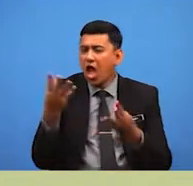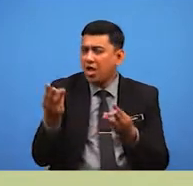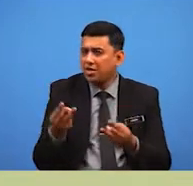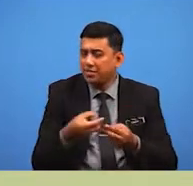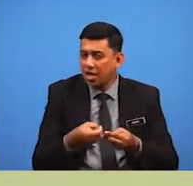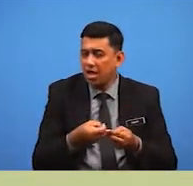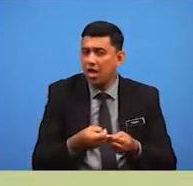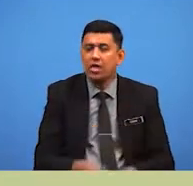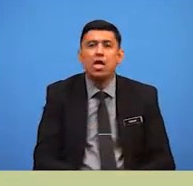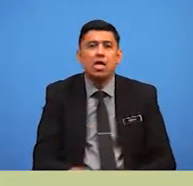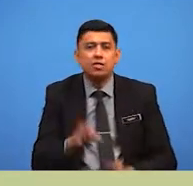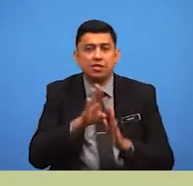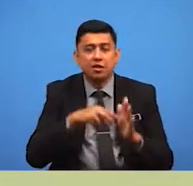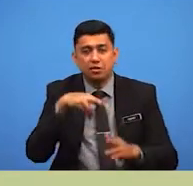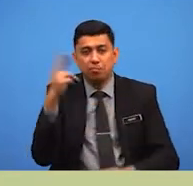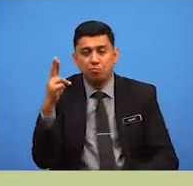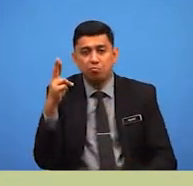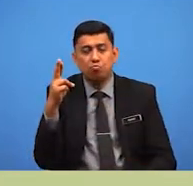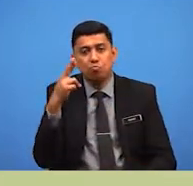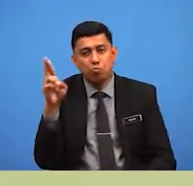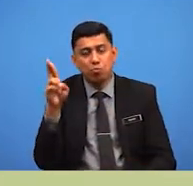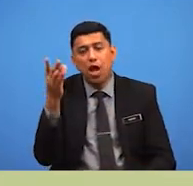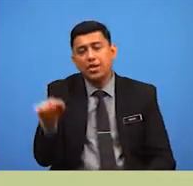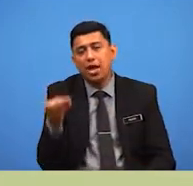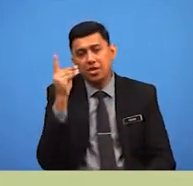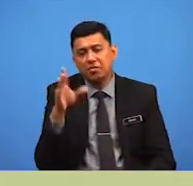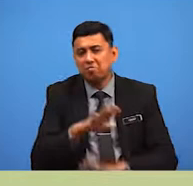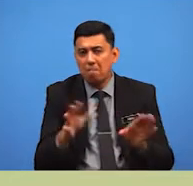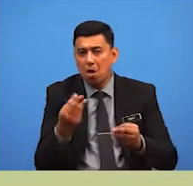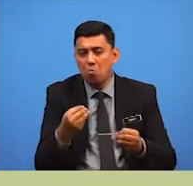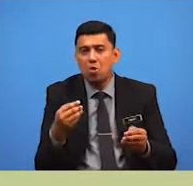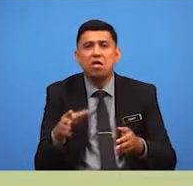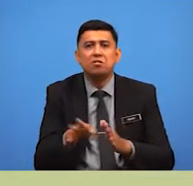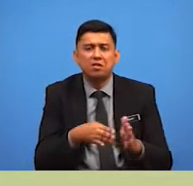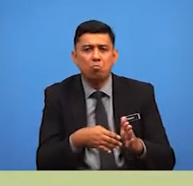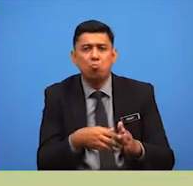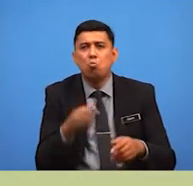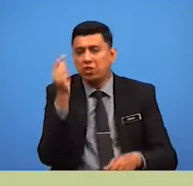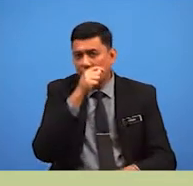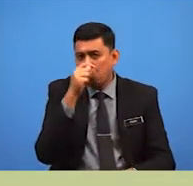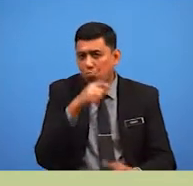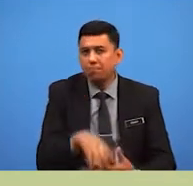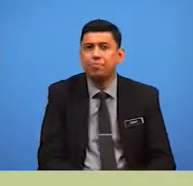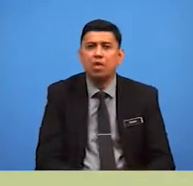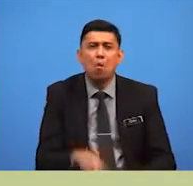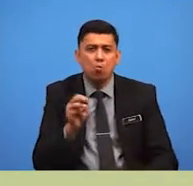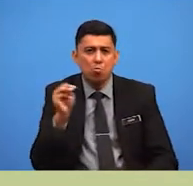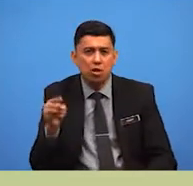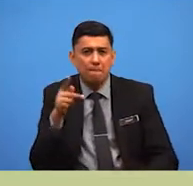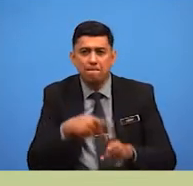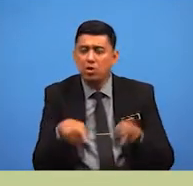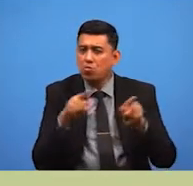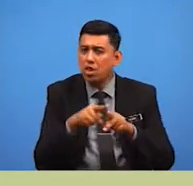daya, tak hendak seribu dalih. Justru, murid-murid perlulah